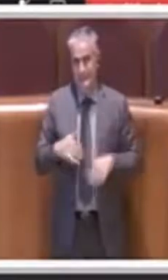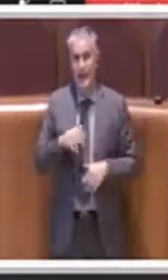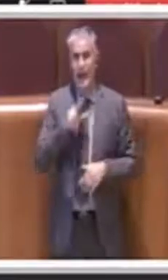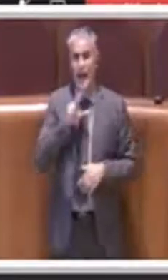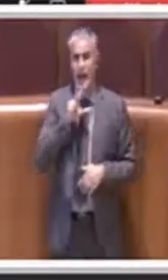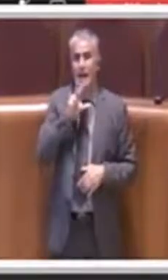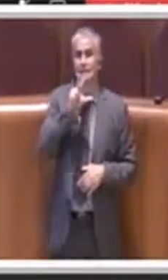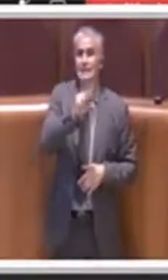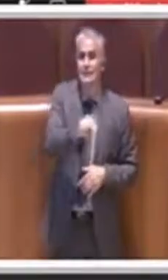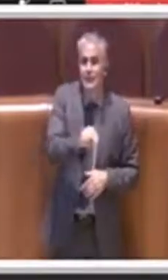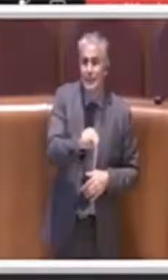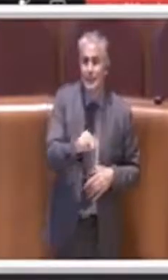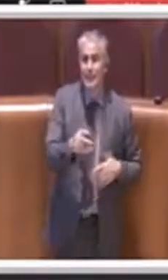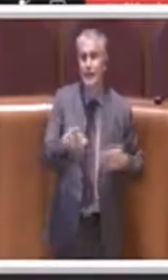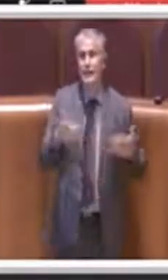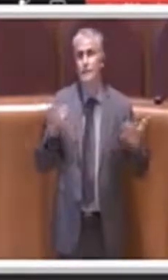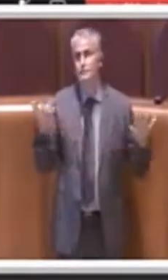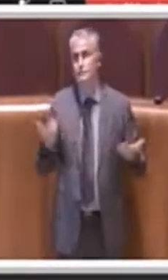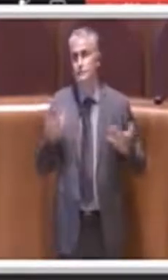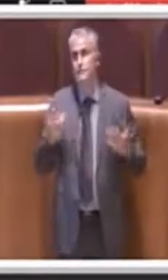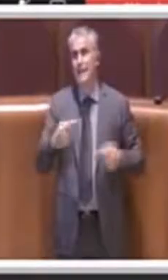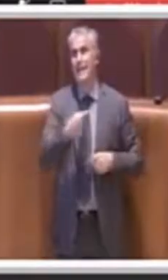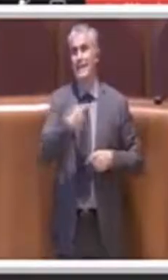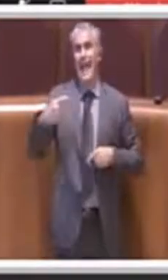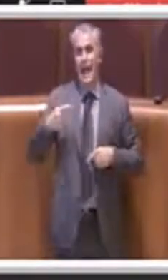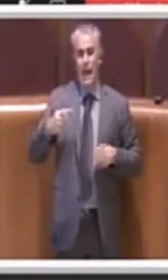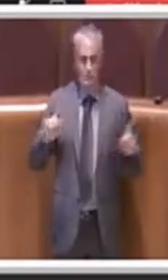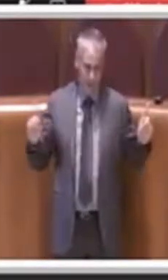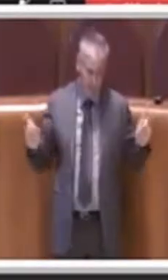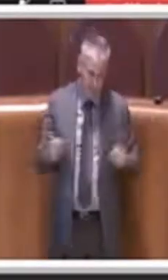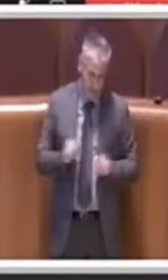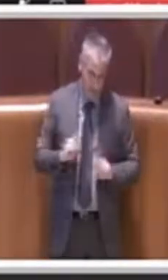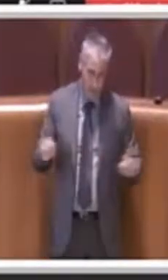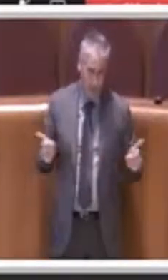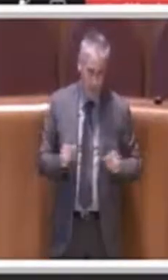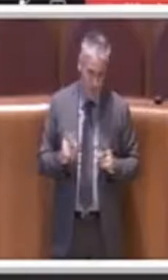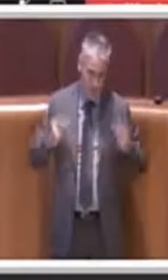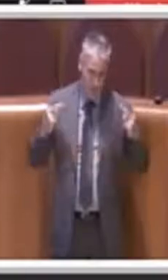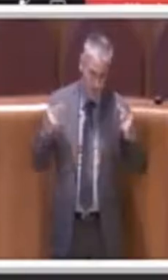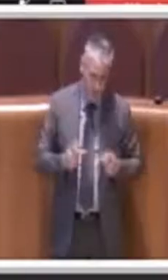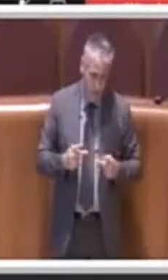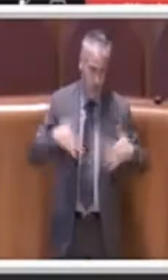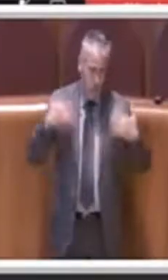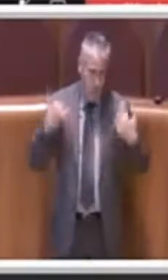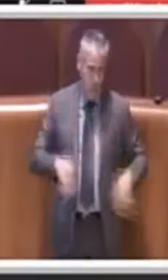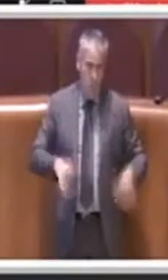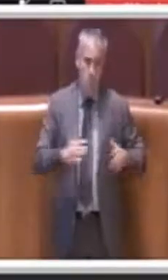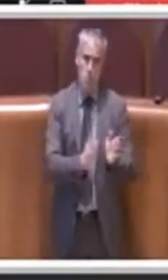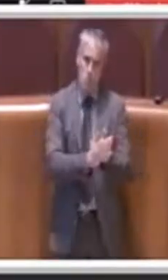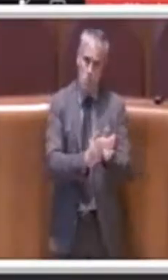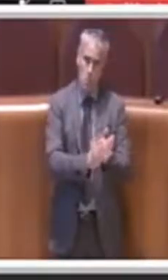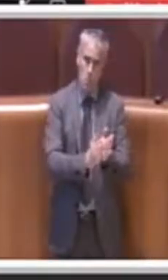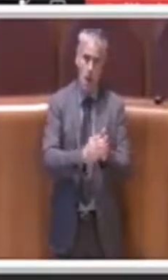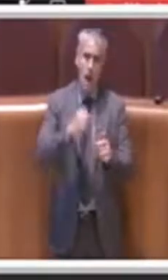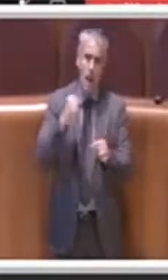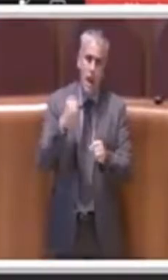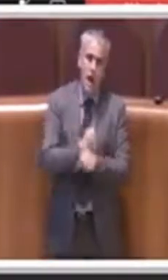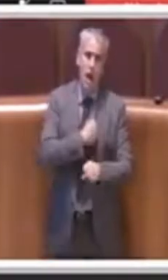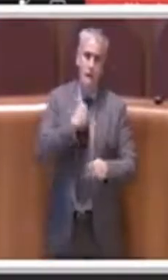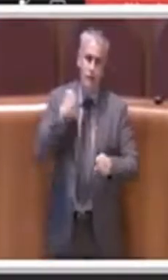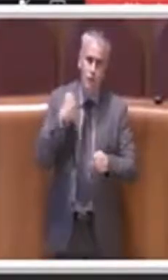che sia, diciamo, negativo, anzi, va rivendicato il lavoro che